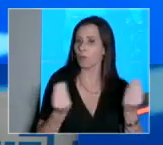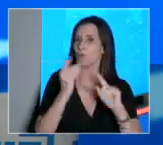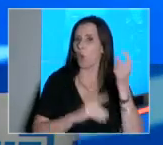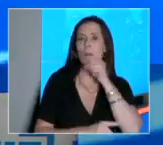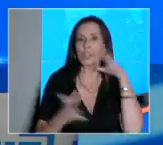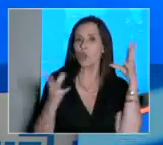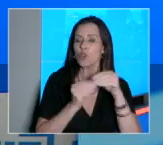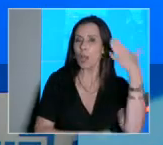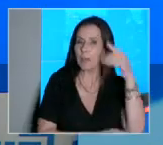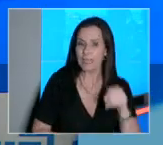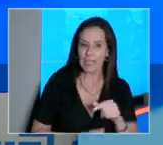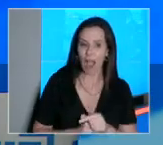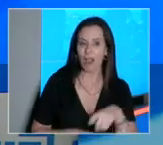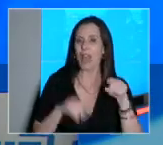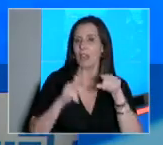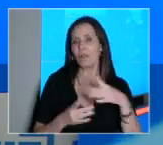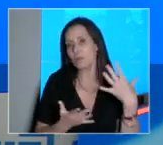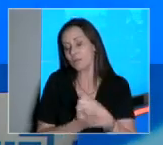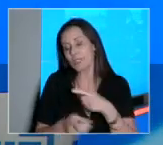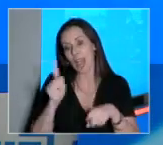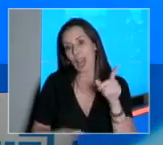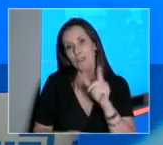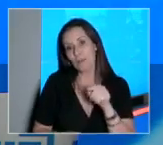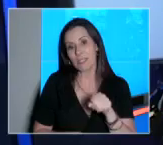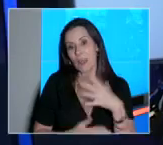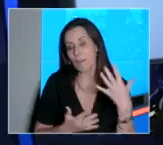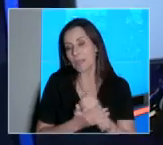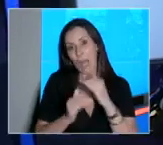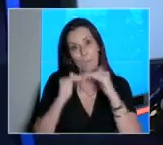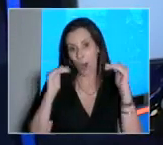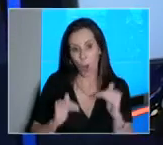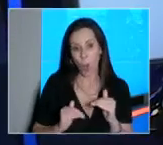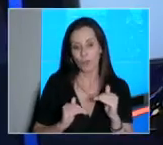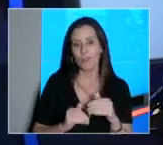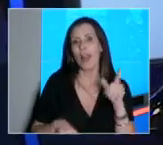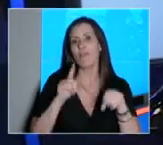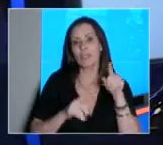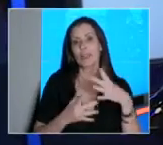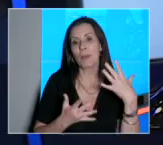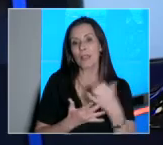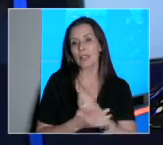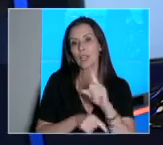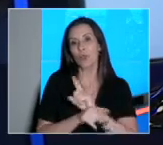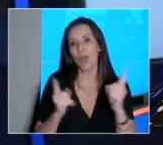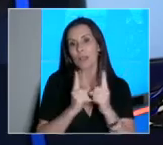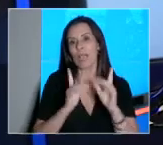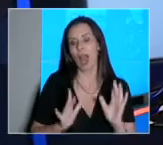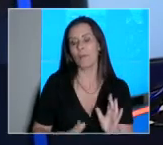של המדינה. לפעמים זה מצליח, לפעמים זה מצליח פחות, ולפעמים זה מצליח לתקופה